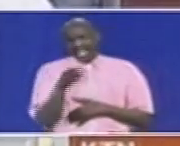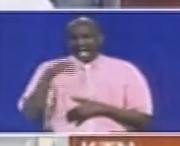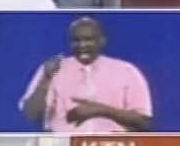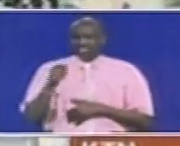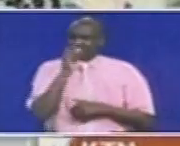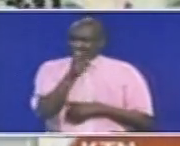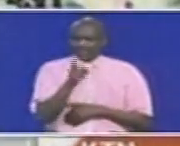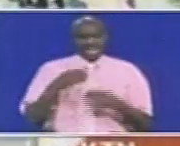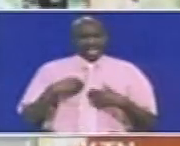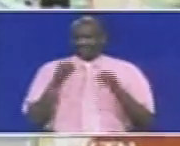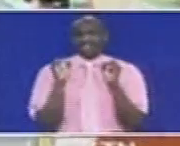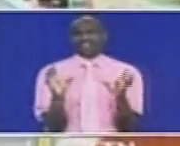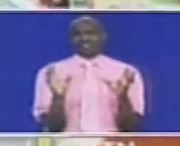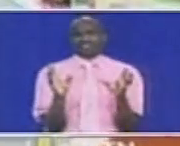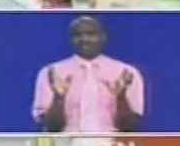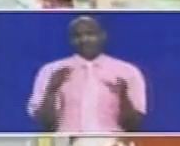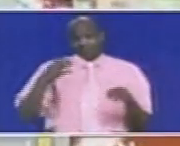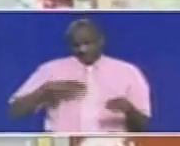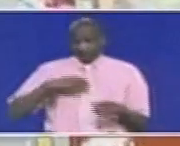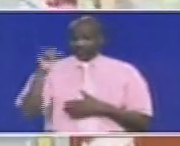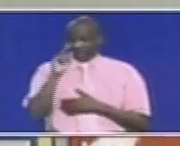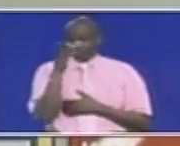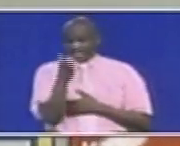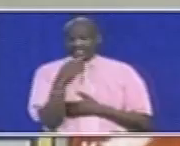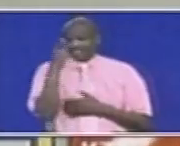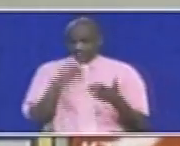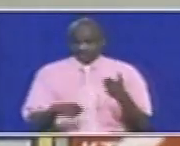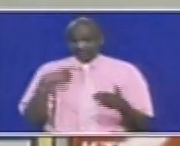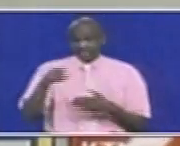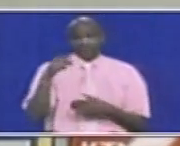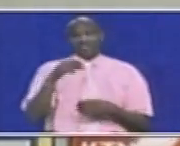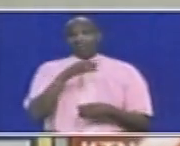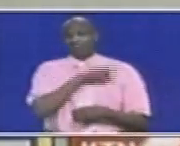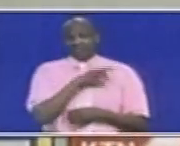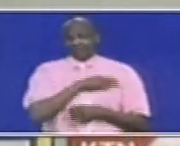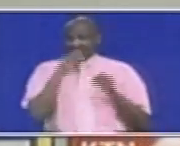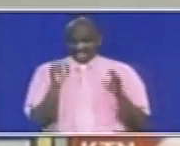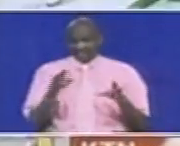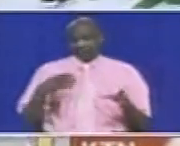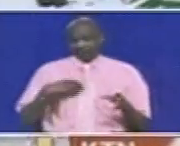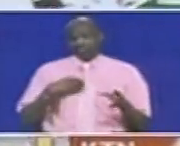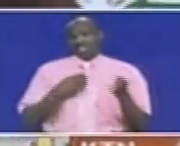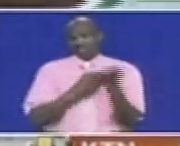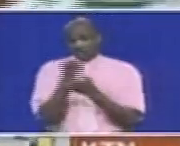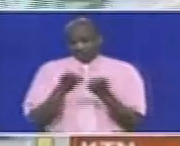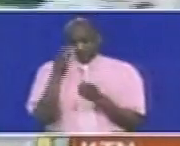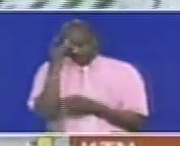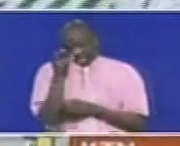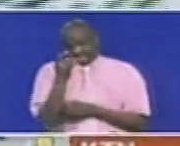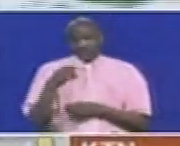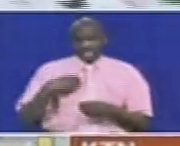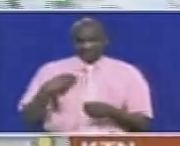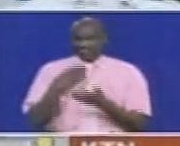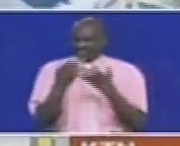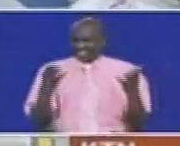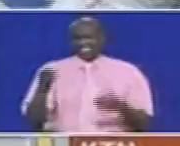nidhamu wengine. Wakazi wengi wa Nairobi wanasema hawapati faida ya kuboreka kwa uchumi kutokana na kupanda kwa mfumuko wa